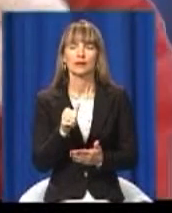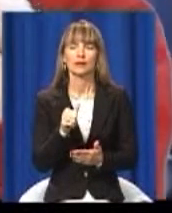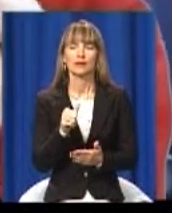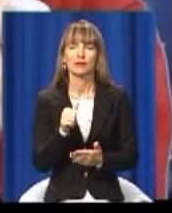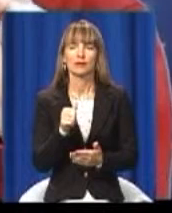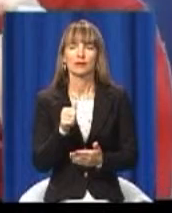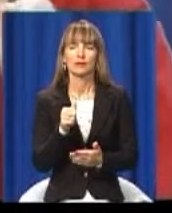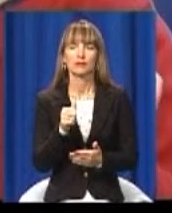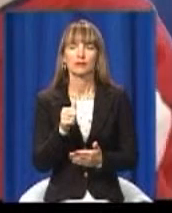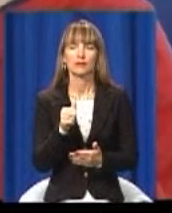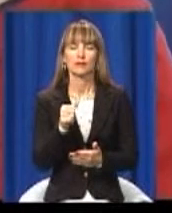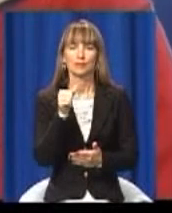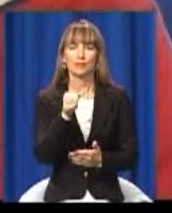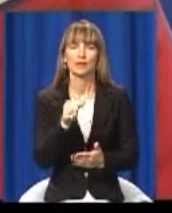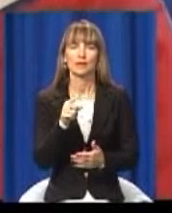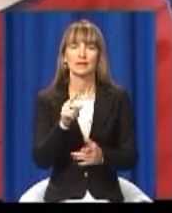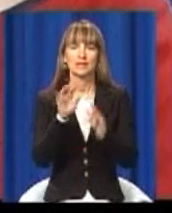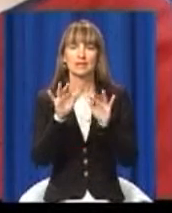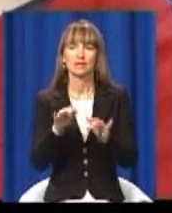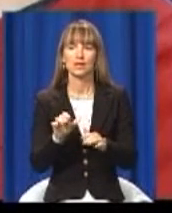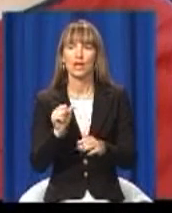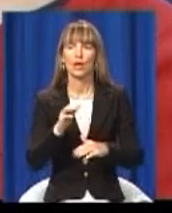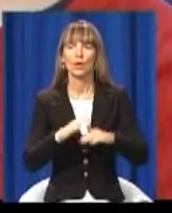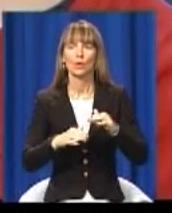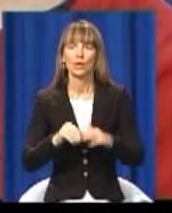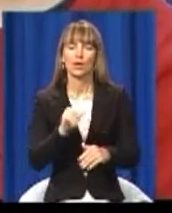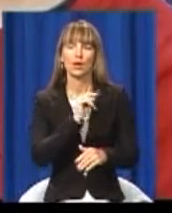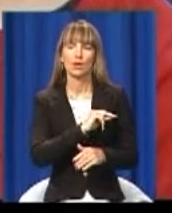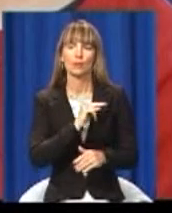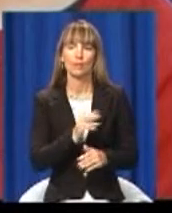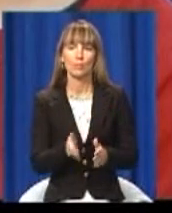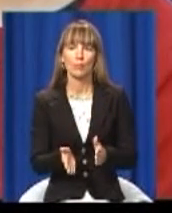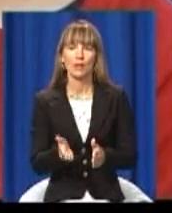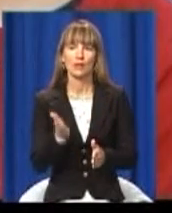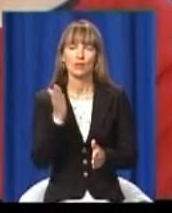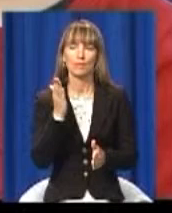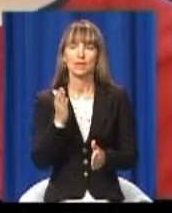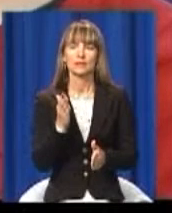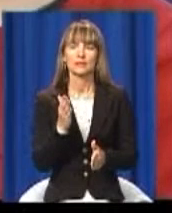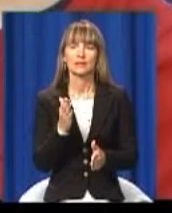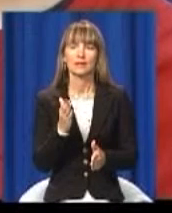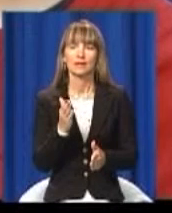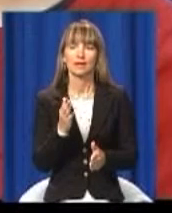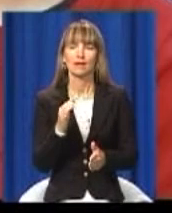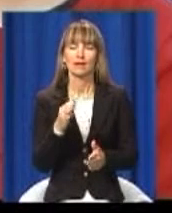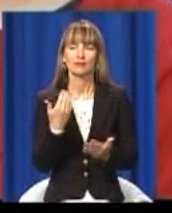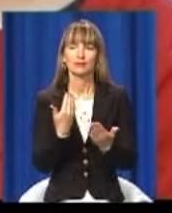они снижаются, а рука робота поднимается. Еще там есть возле